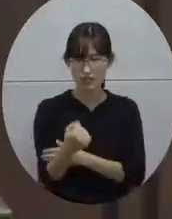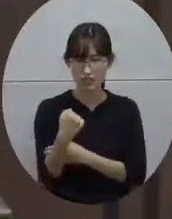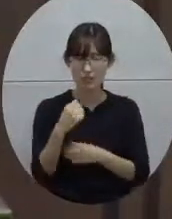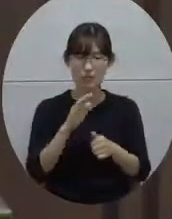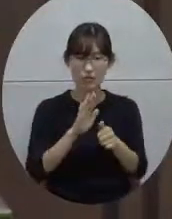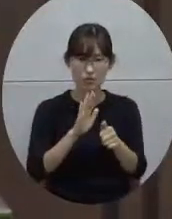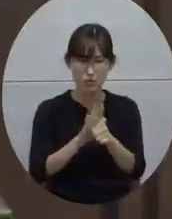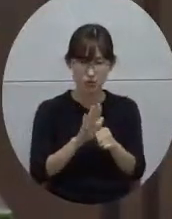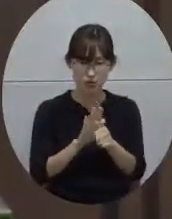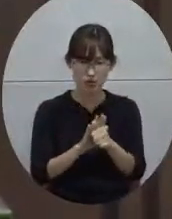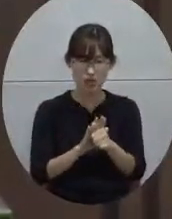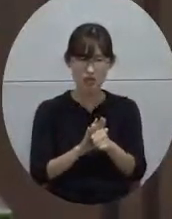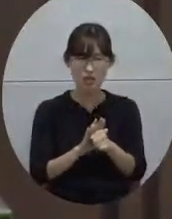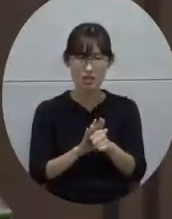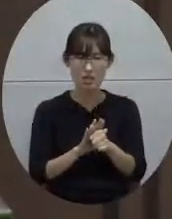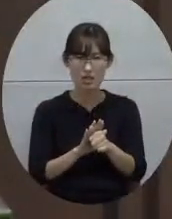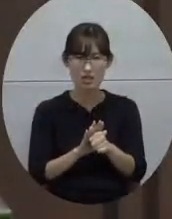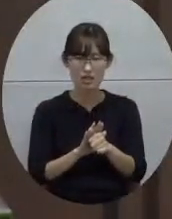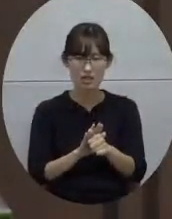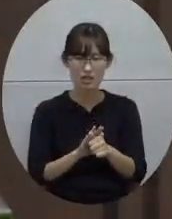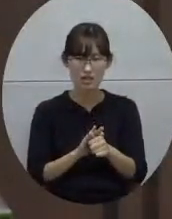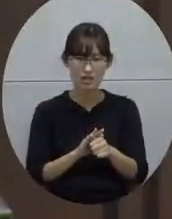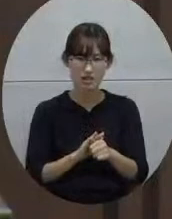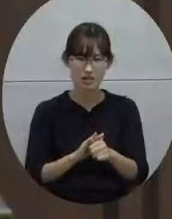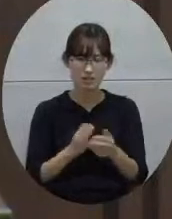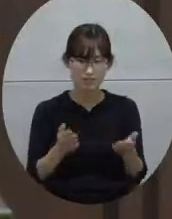넘어 모든 힘을 쏟겠습니다.